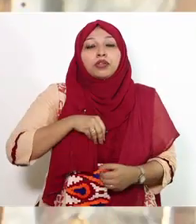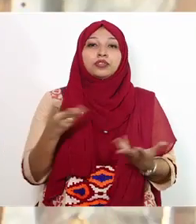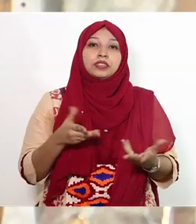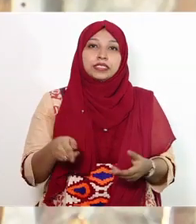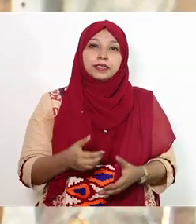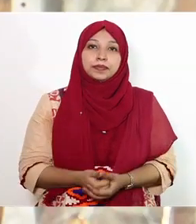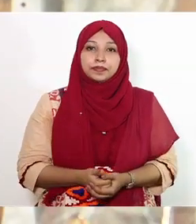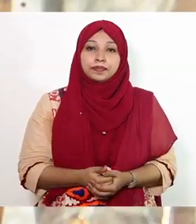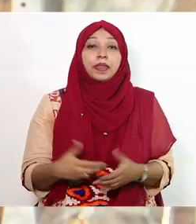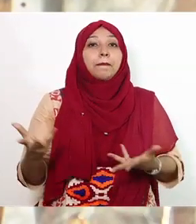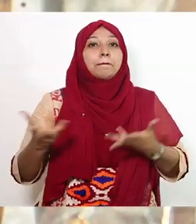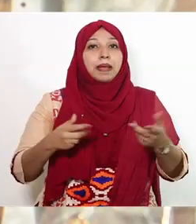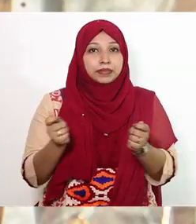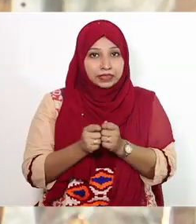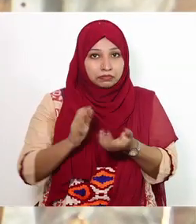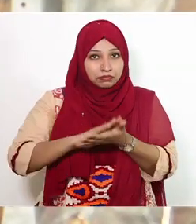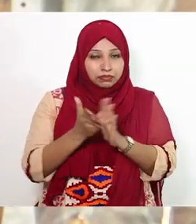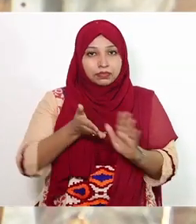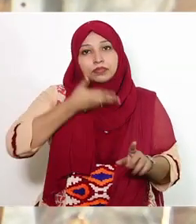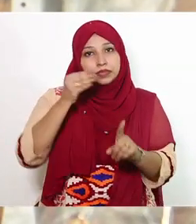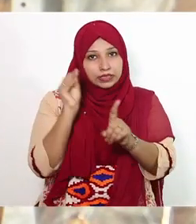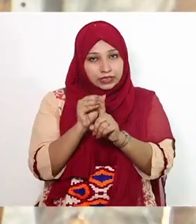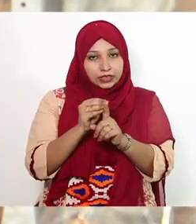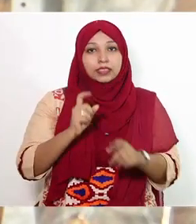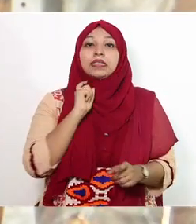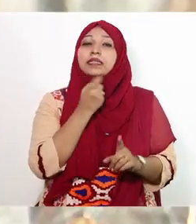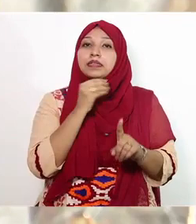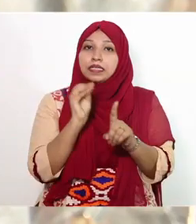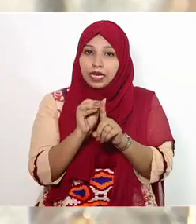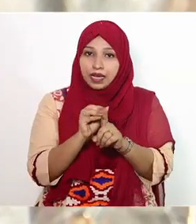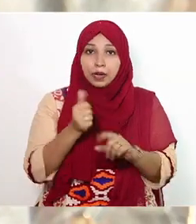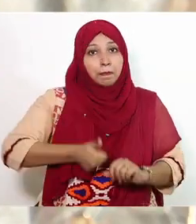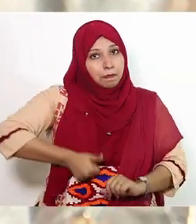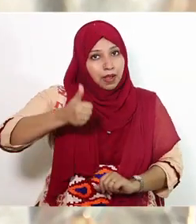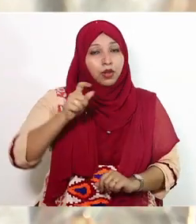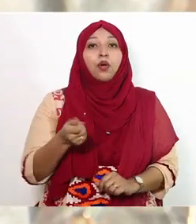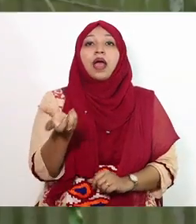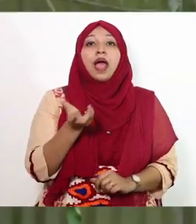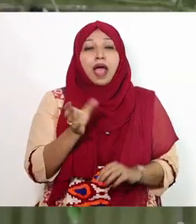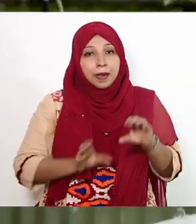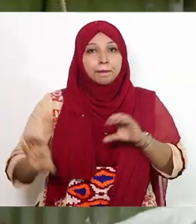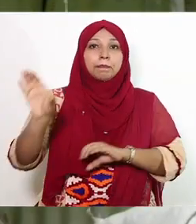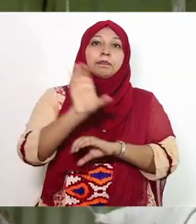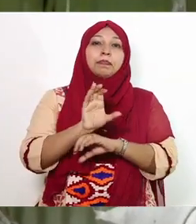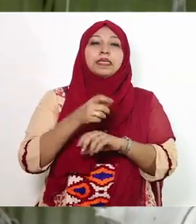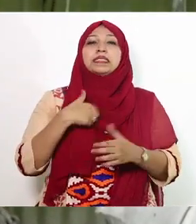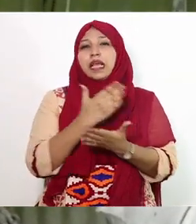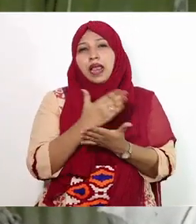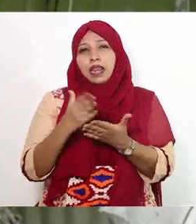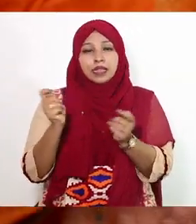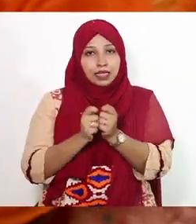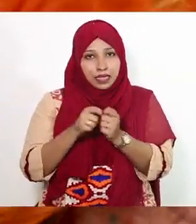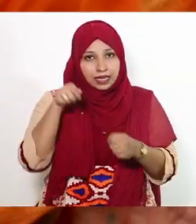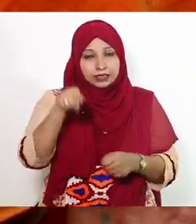আছে। ব্যবসা পরিচালনায় দক্ষতা, উন্নয়ন প্রশিক্ষণ প্রদান এবং আয় বৃদ্ধিমূলক একাধিক আর্থিক কর্মকাণ্ডের